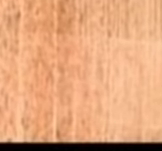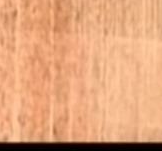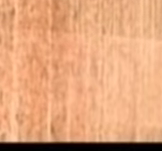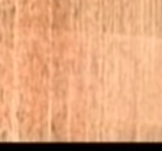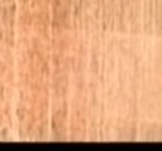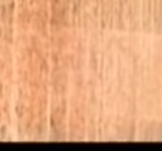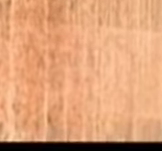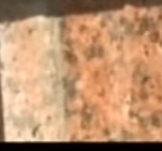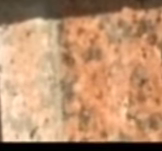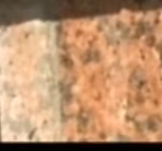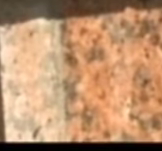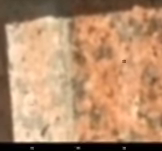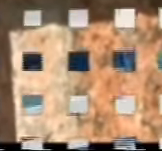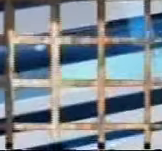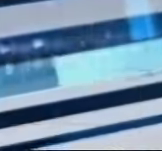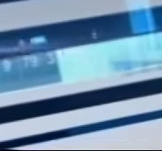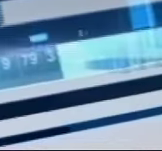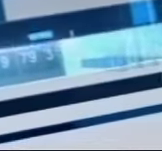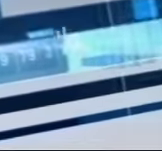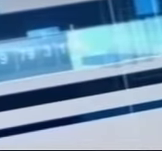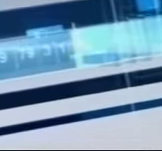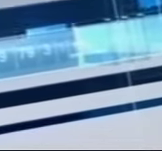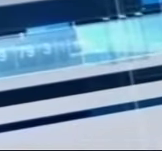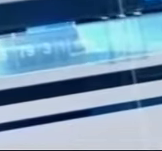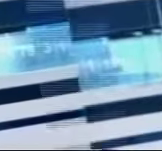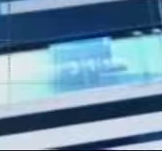будет устранять за свой счет.